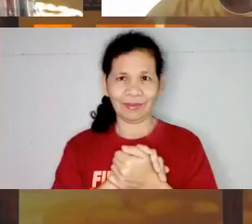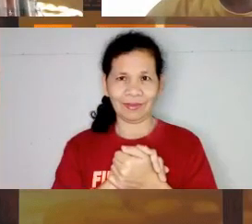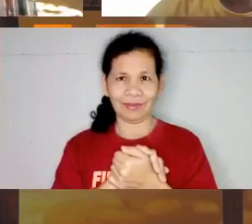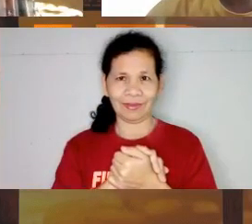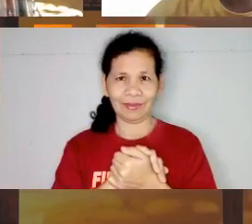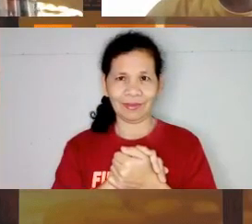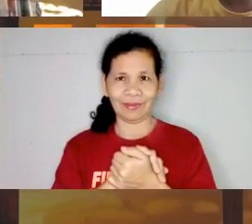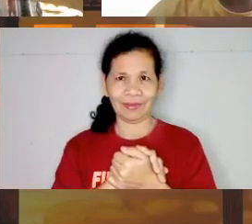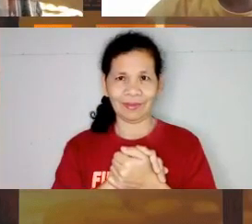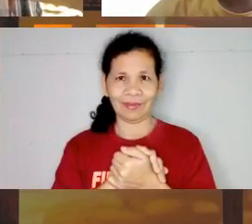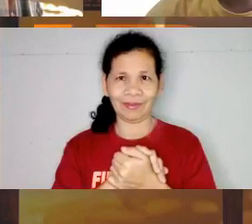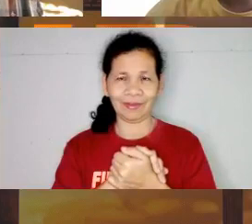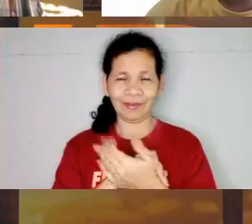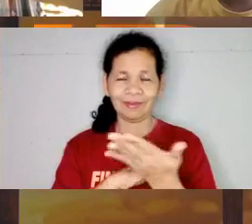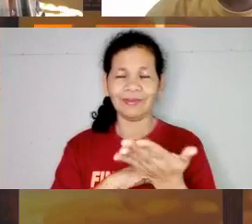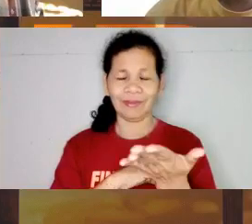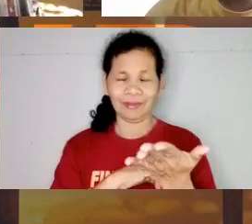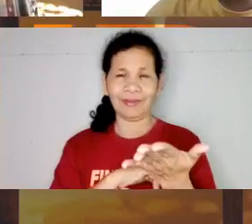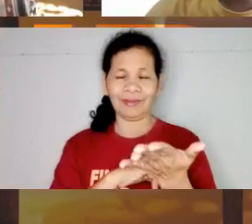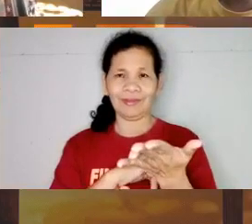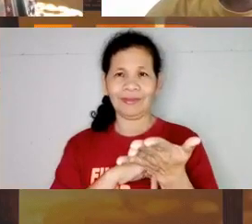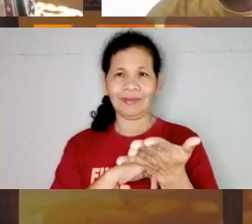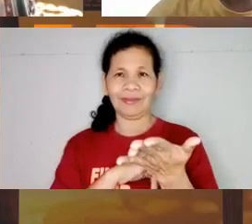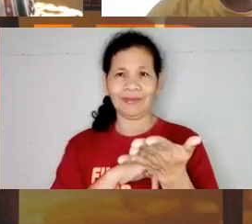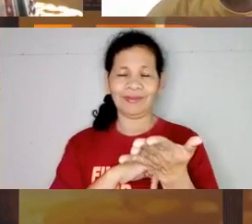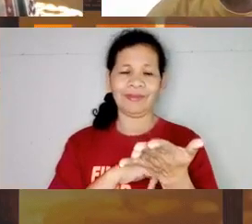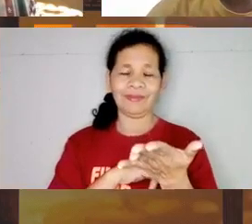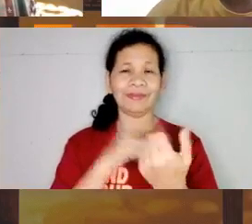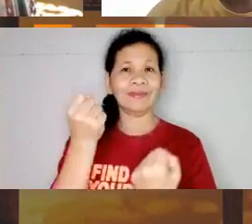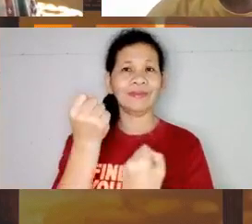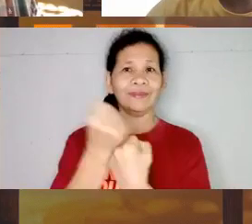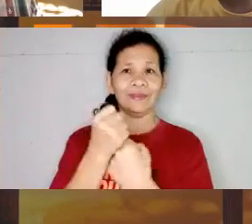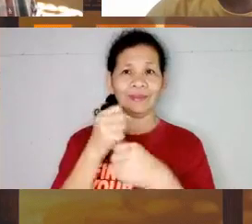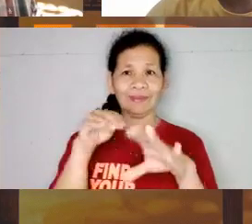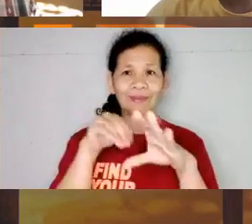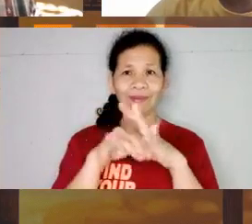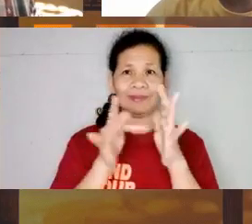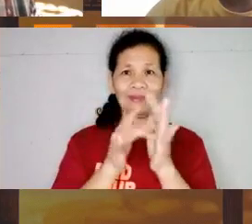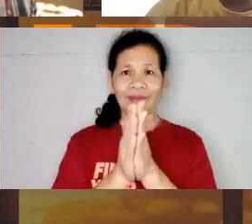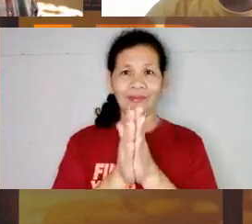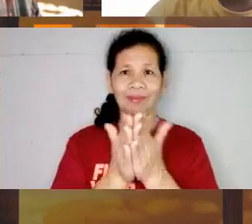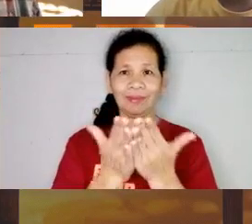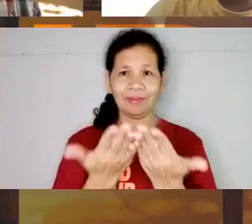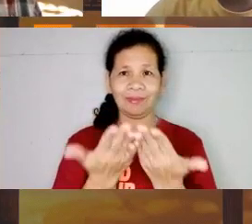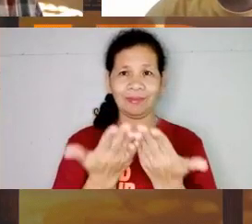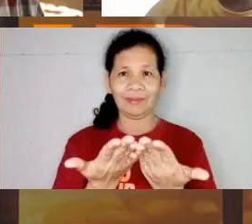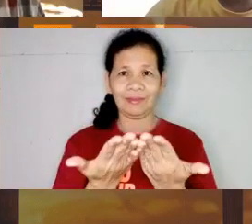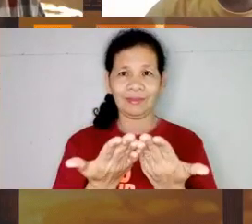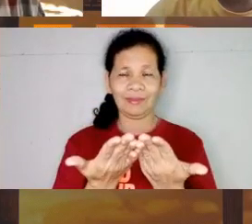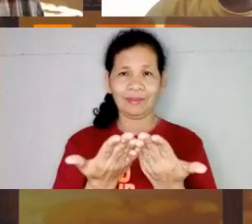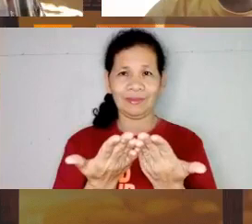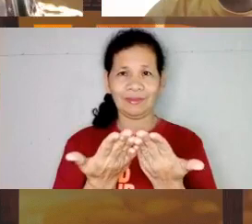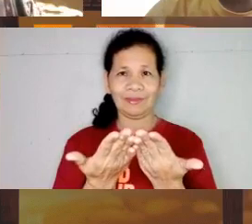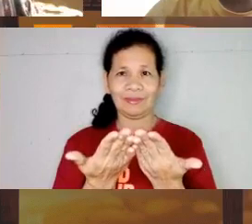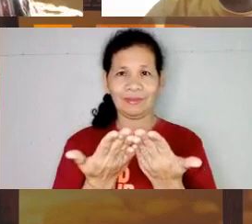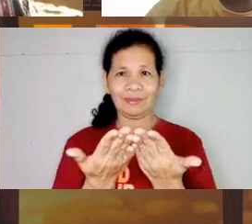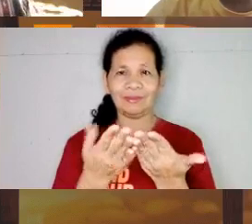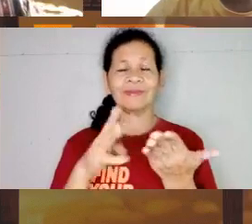sinusunod ang Biblia, at tayo'y talagang kilala na sumusunod sa kautusan ng